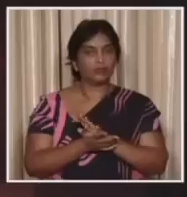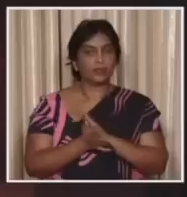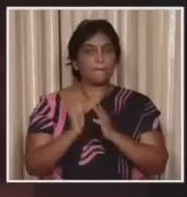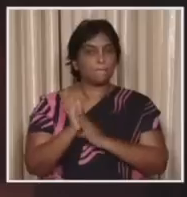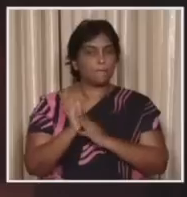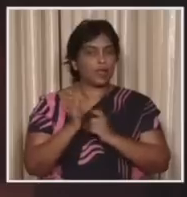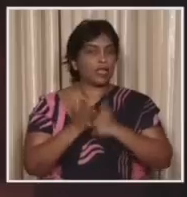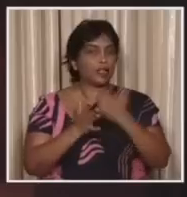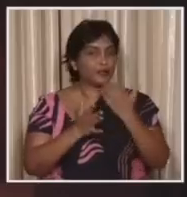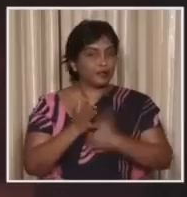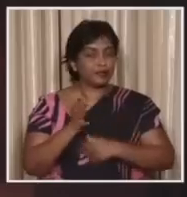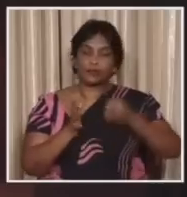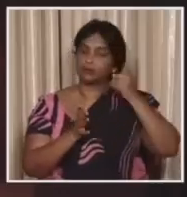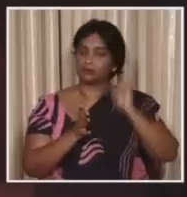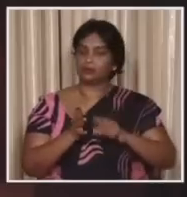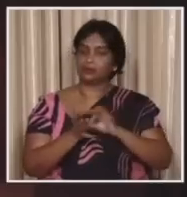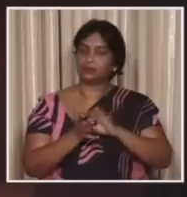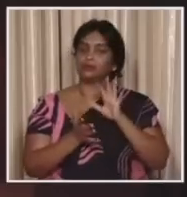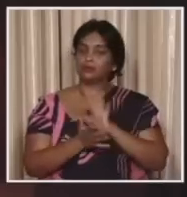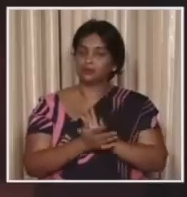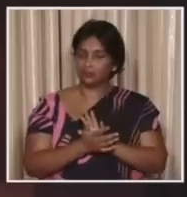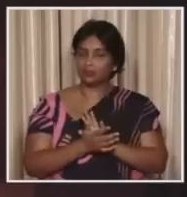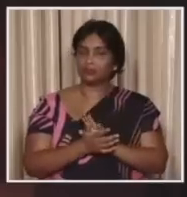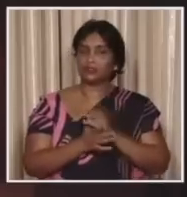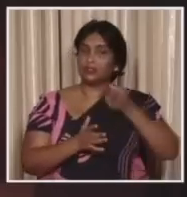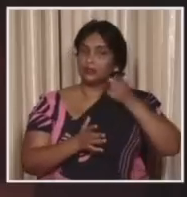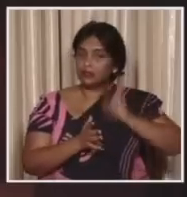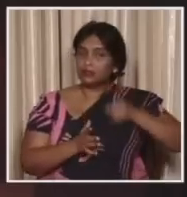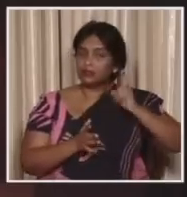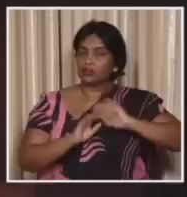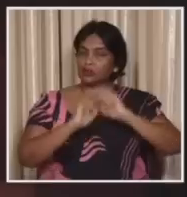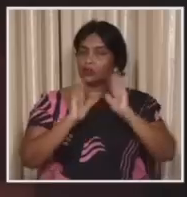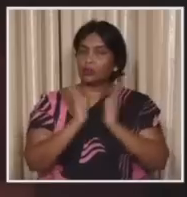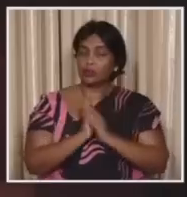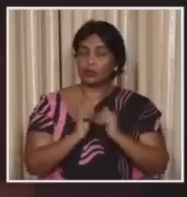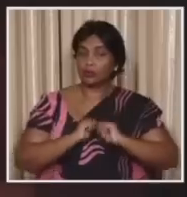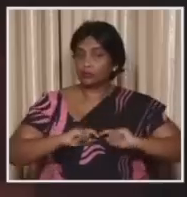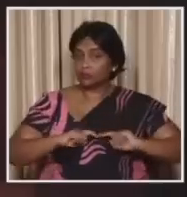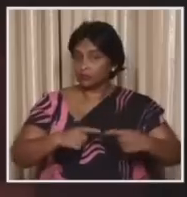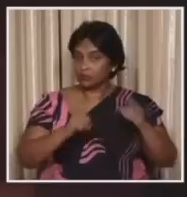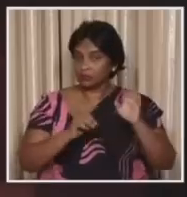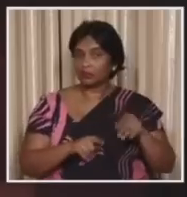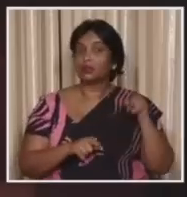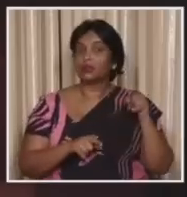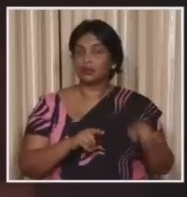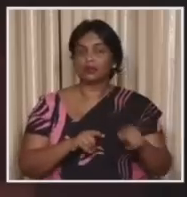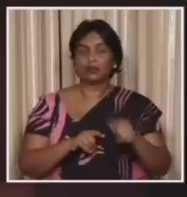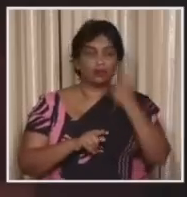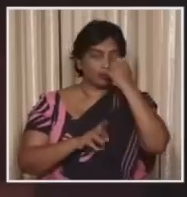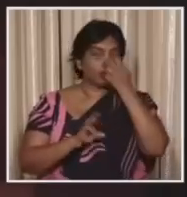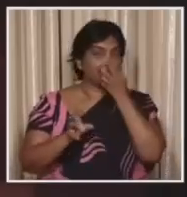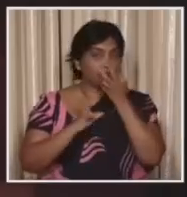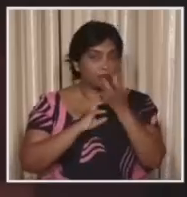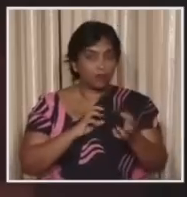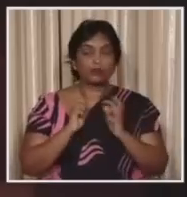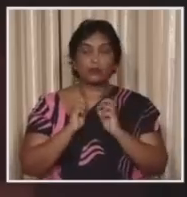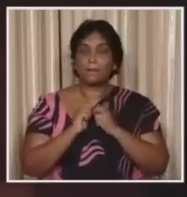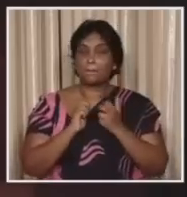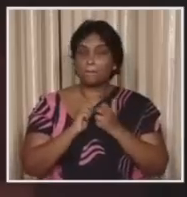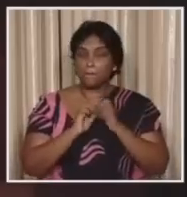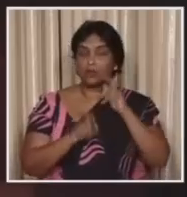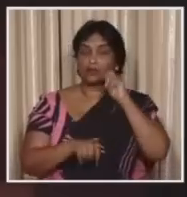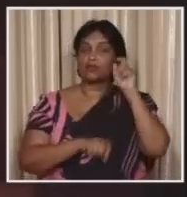මලල්ගොඩ වාර්තාවේ නිර්දේශ, මේ නිර්දේශ ටික ක්‍රියාත්මක කරොත් මේ ප්‍රාස්කු ප්‍රහාරයෙන් විපතටපත්